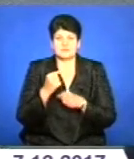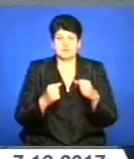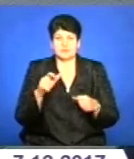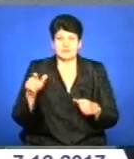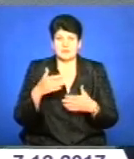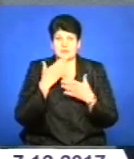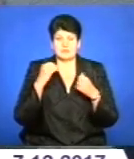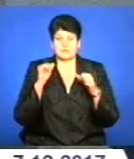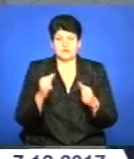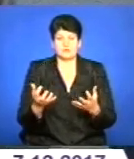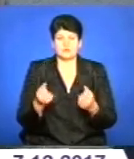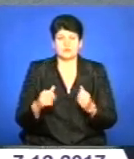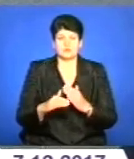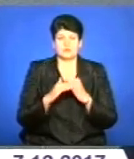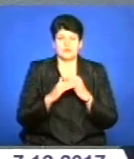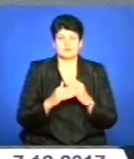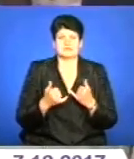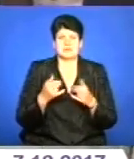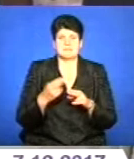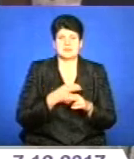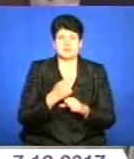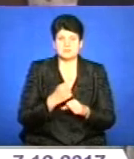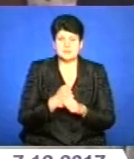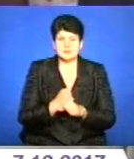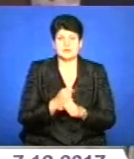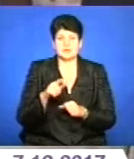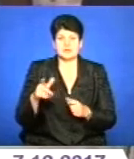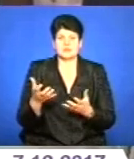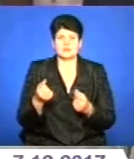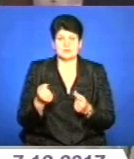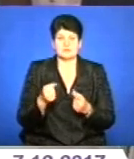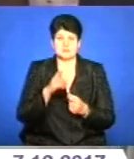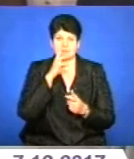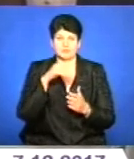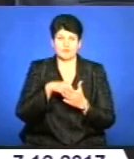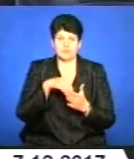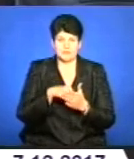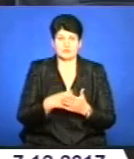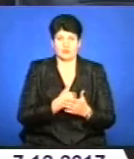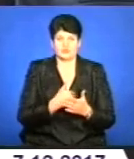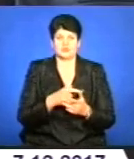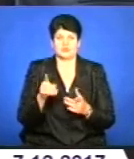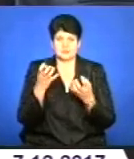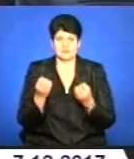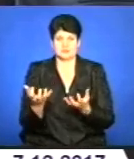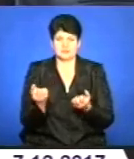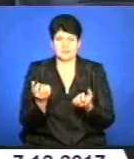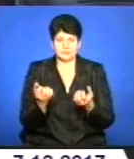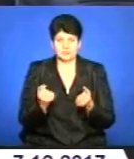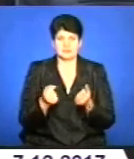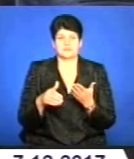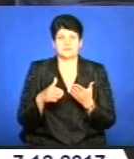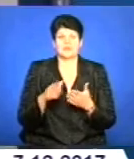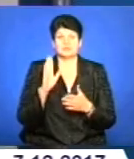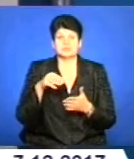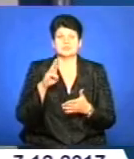мають права отримувати допомогу для безробітних. Для громадян, які отримують зарплату в конвертах і водночас претендують на виплати по безробіттю, передбачений